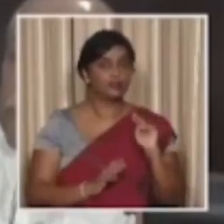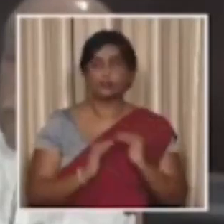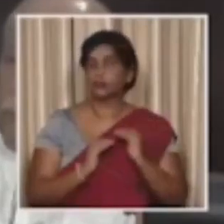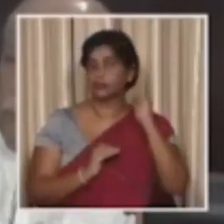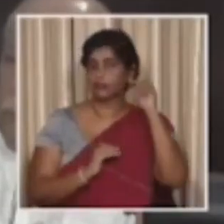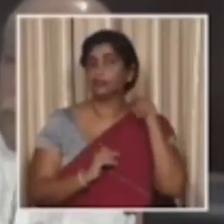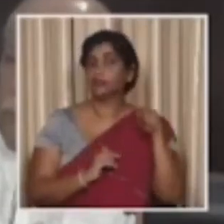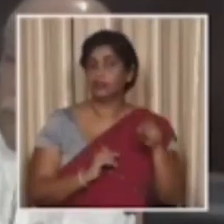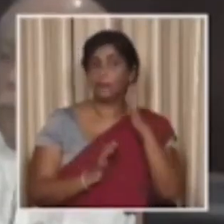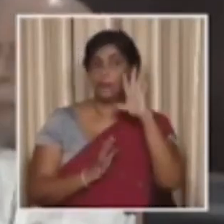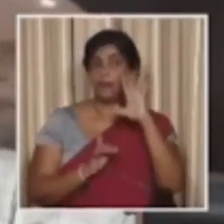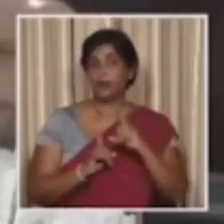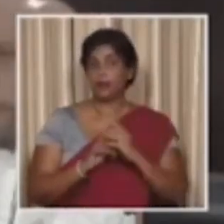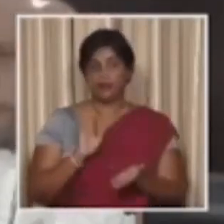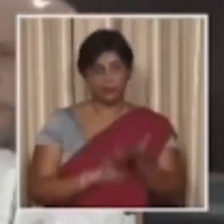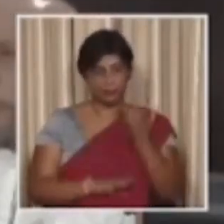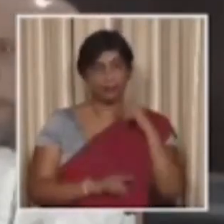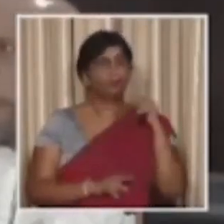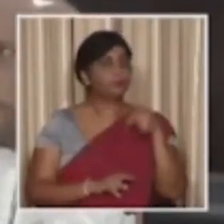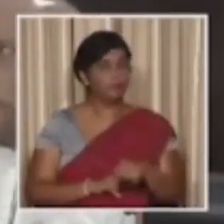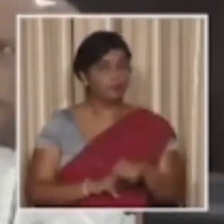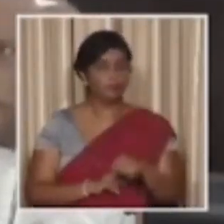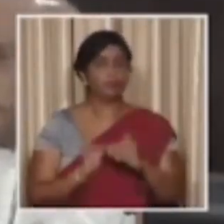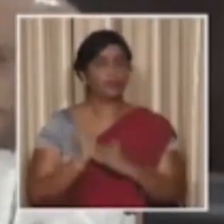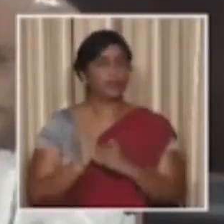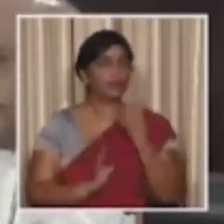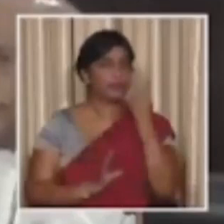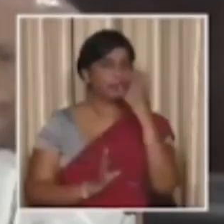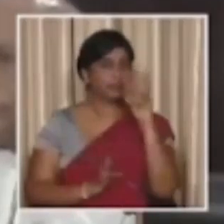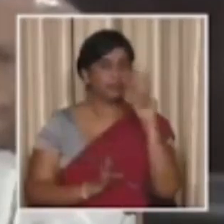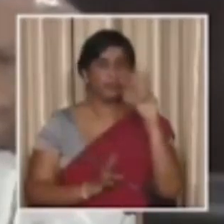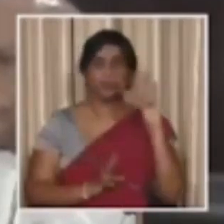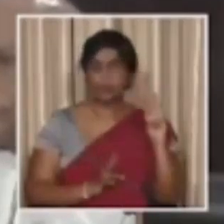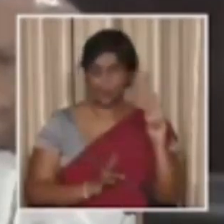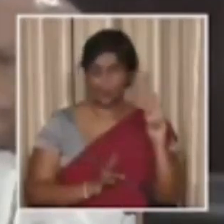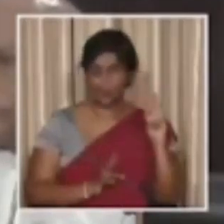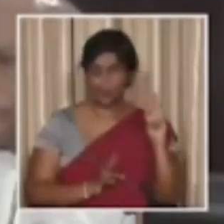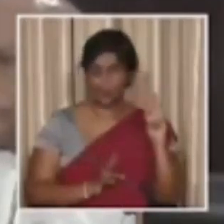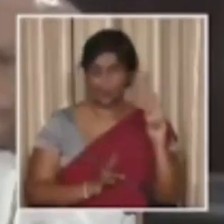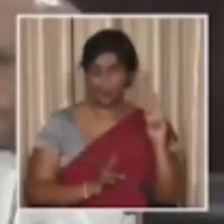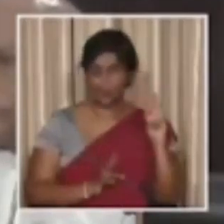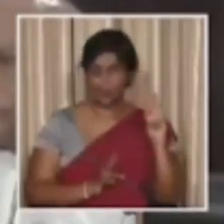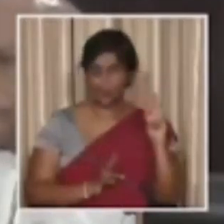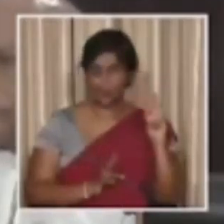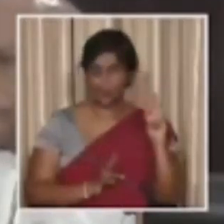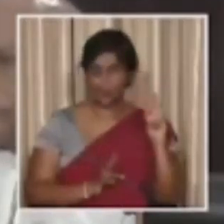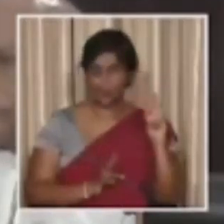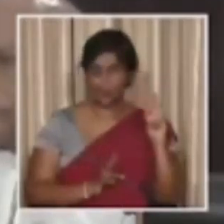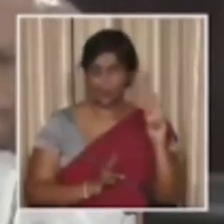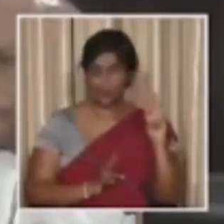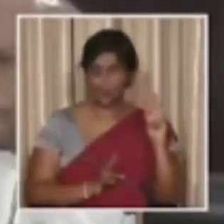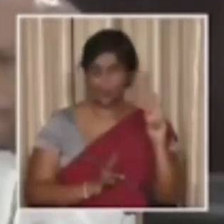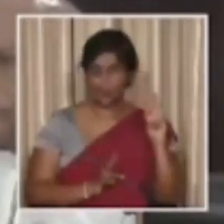ඉහළ නැගෙන එය 5 ගුණයක වැඩි කිරීමක් අද තියෙන්නේ මිලියන 4.3ක් මේ එක වැඩ රටේම